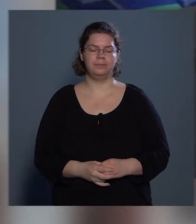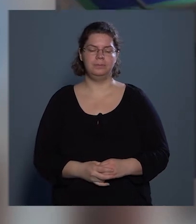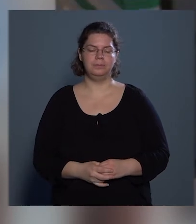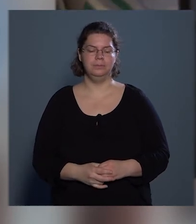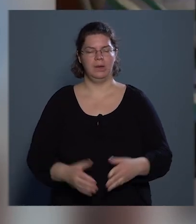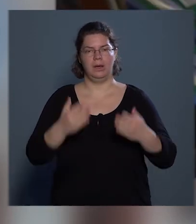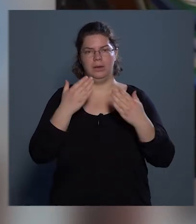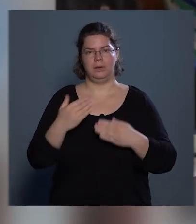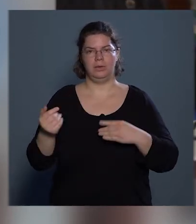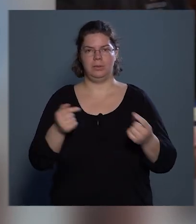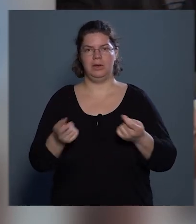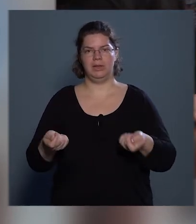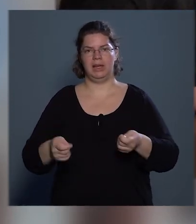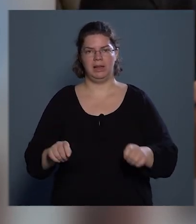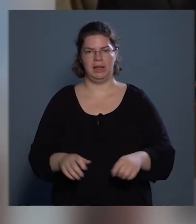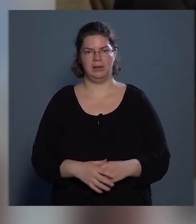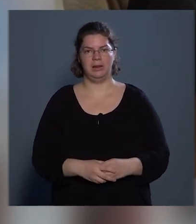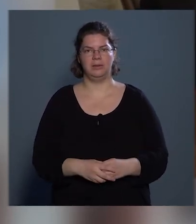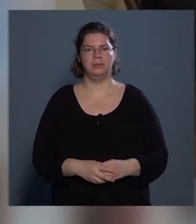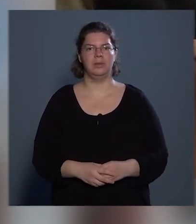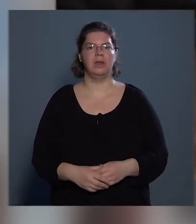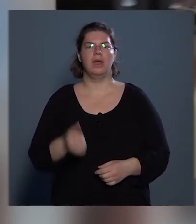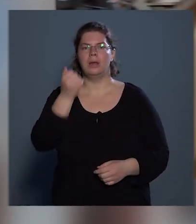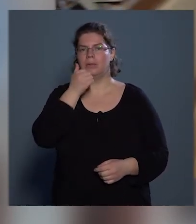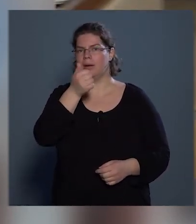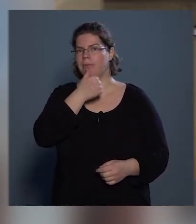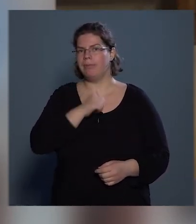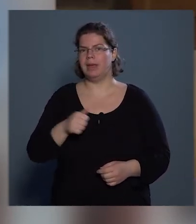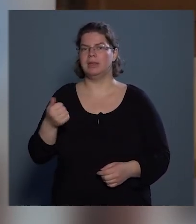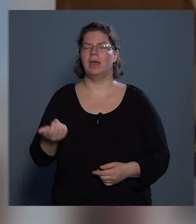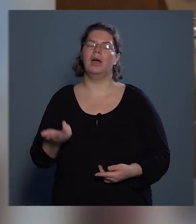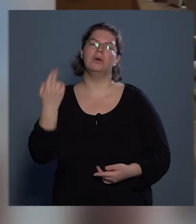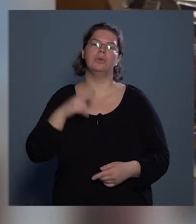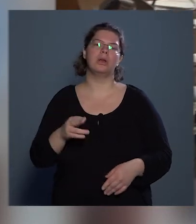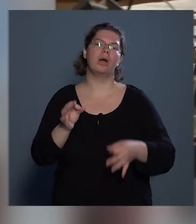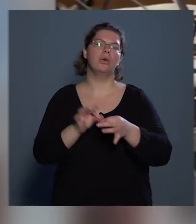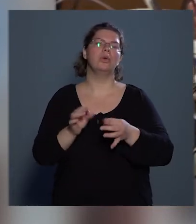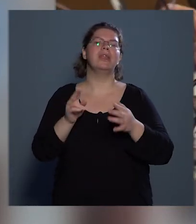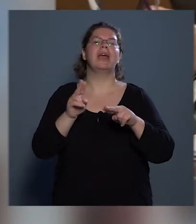Köszönöm, a vitát lezárom. Mak Péter úr, ügyrendi javaslata van.